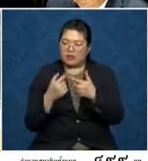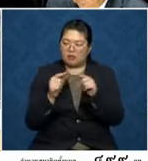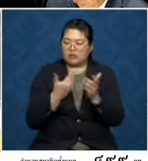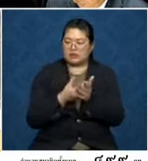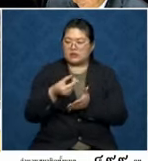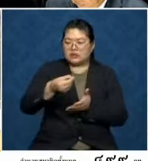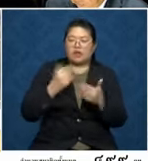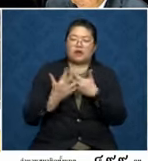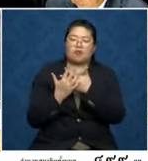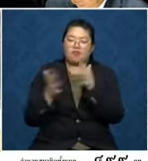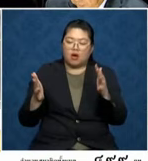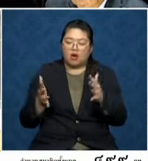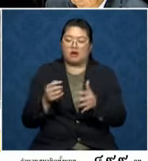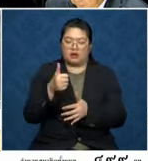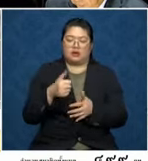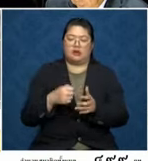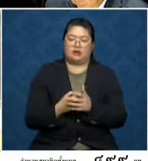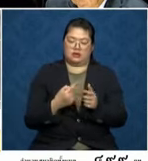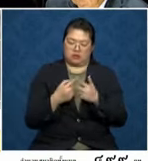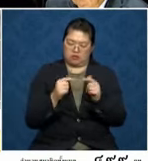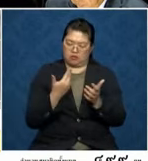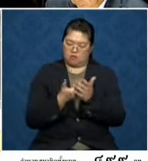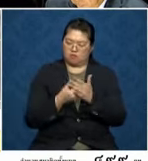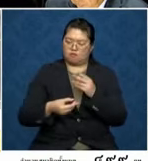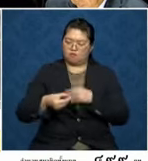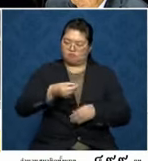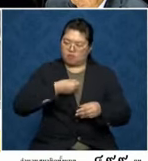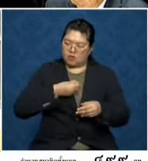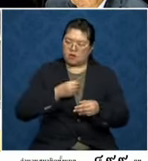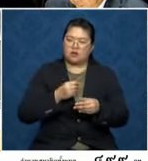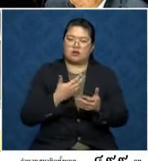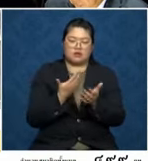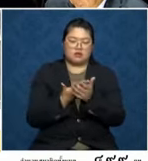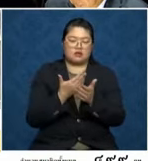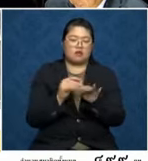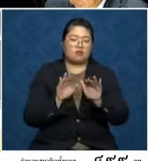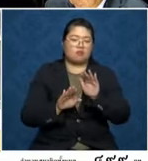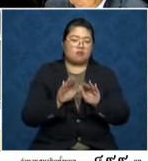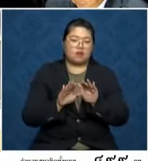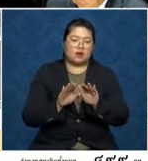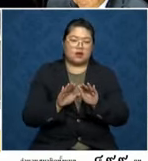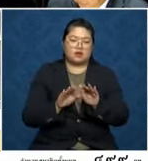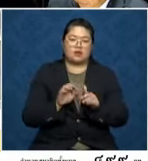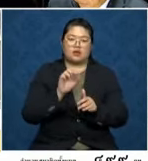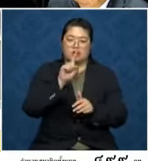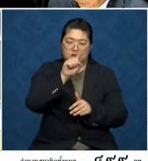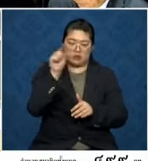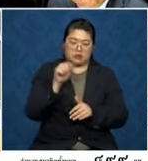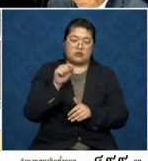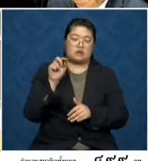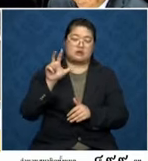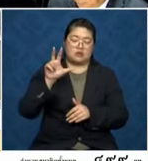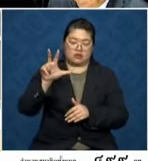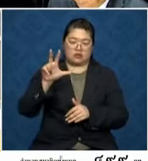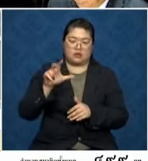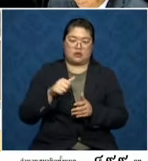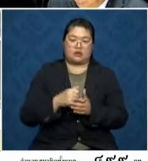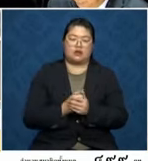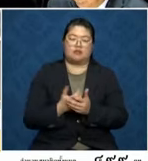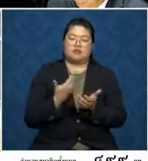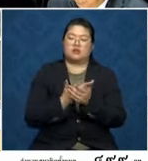ได้แต่ถ้าจะให้มีหลักประกันหลักประกันนั้นต้องไม่เกิน1ใน3ของจำนวนในต